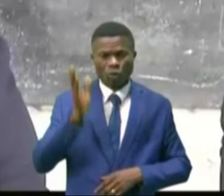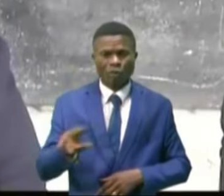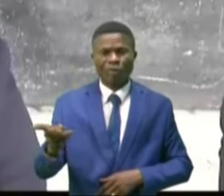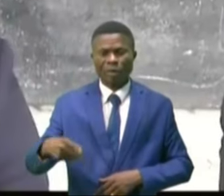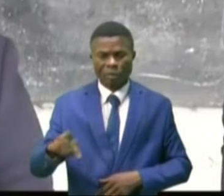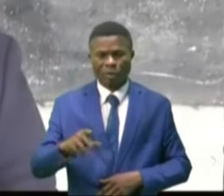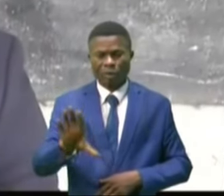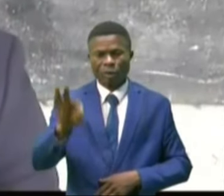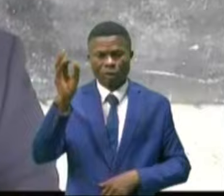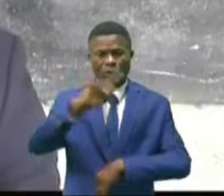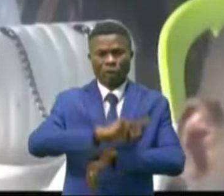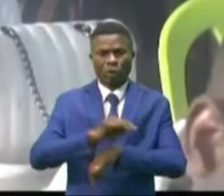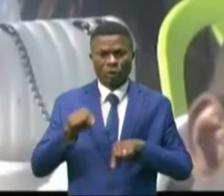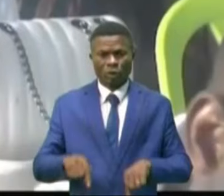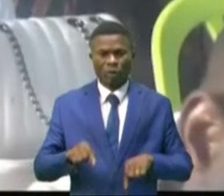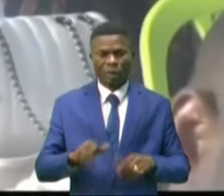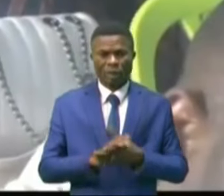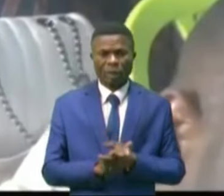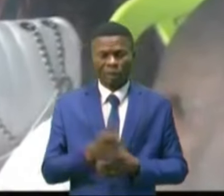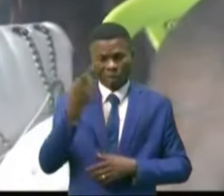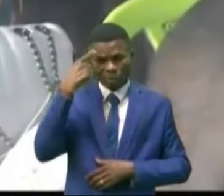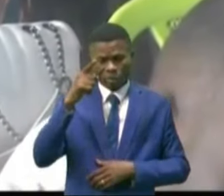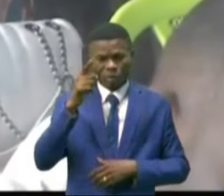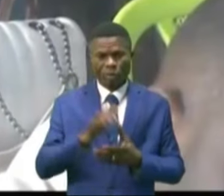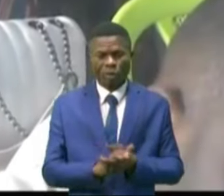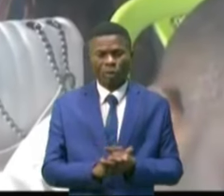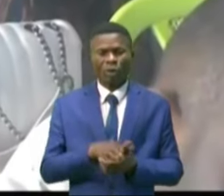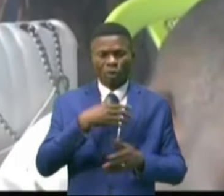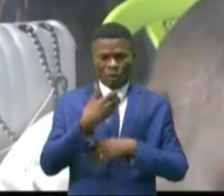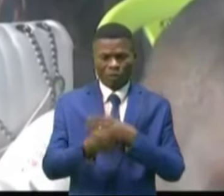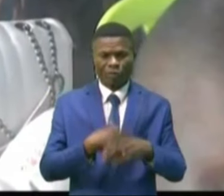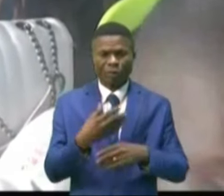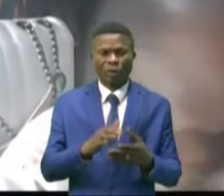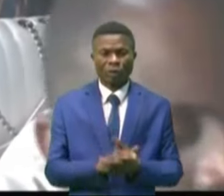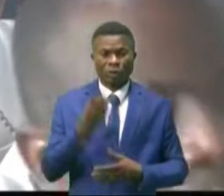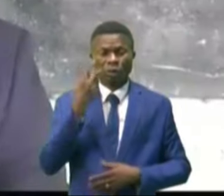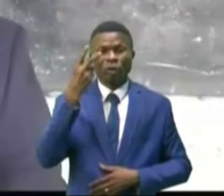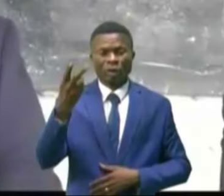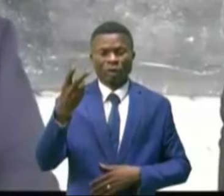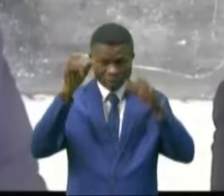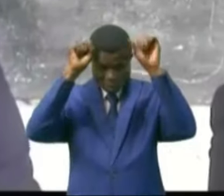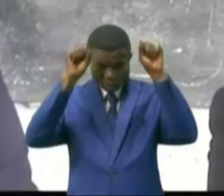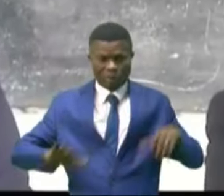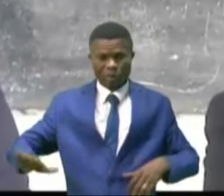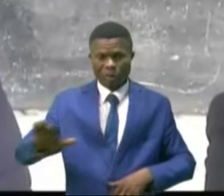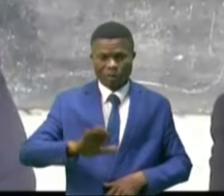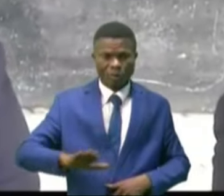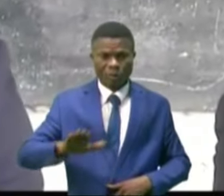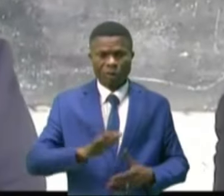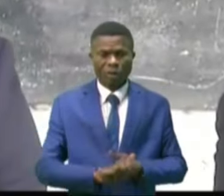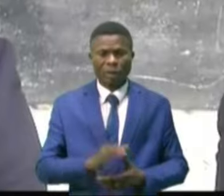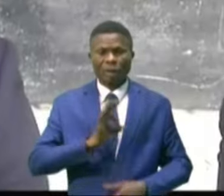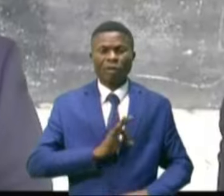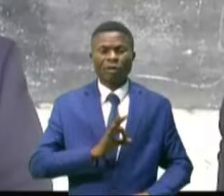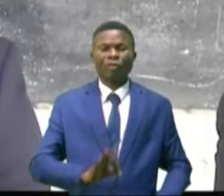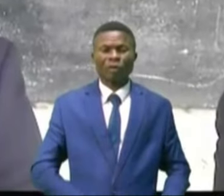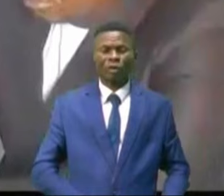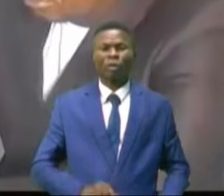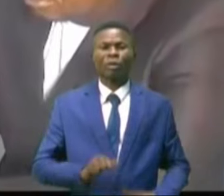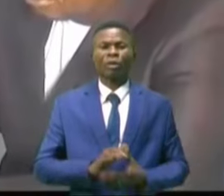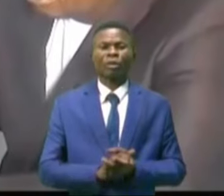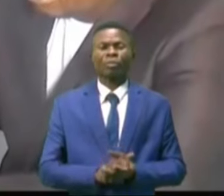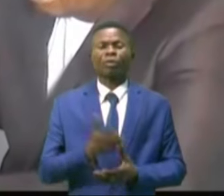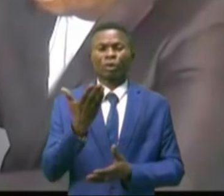saisit cette opportunité pour contribuer à la réalisation de la vision du chef de l'État, Félix